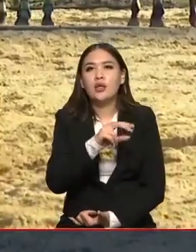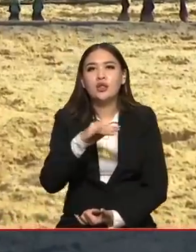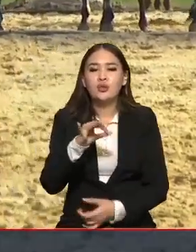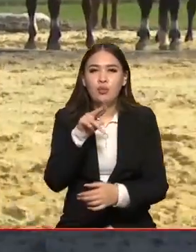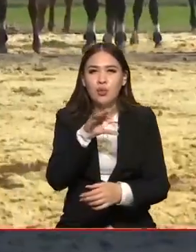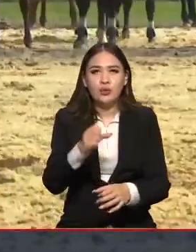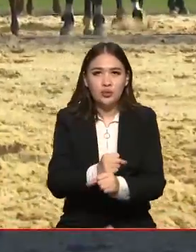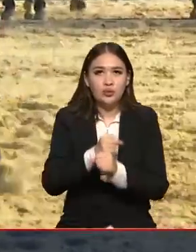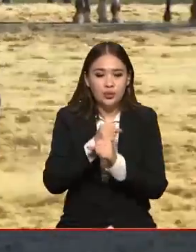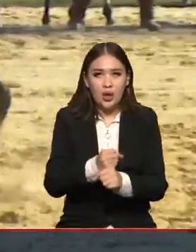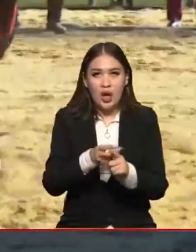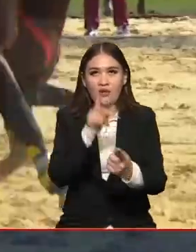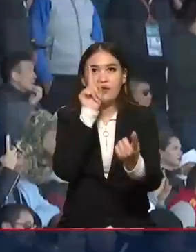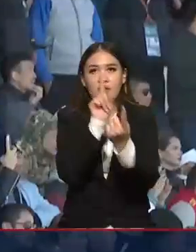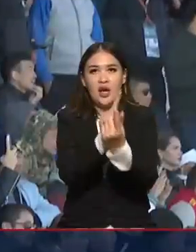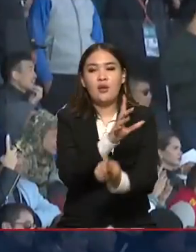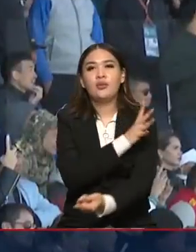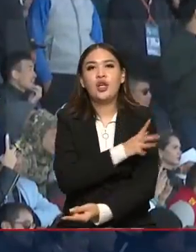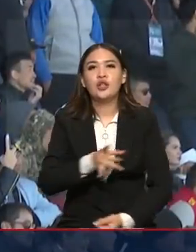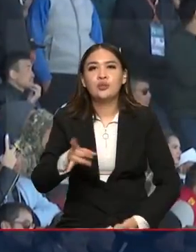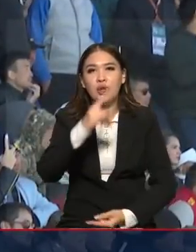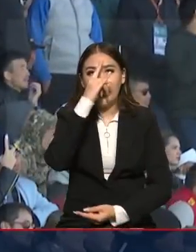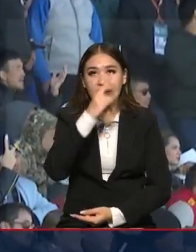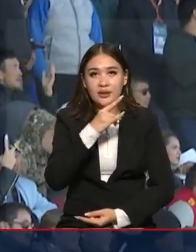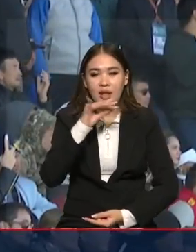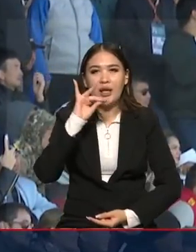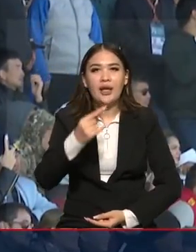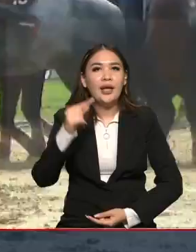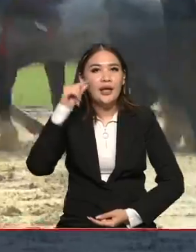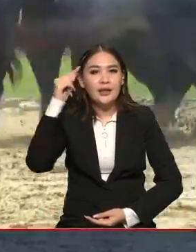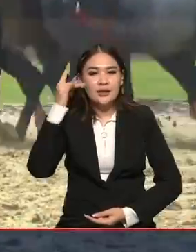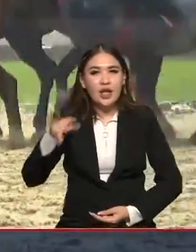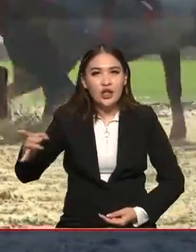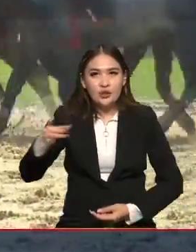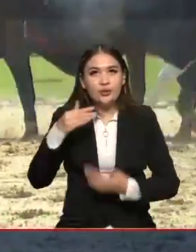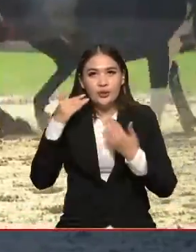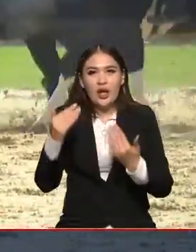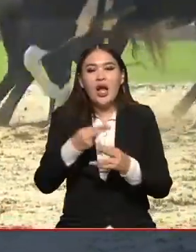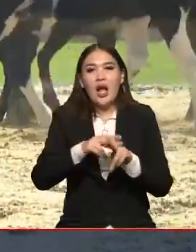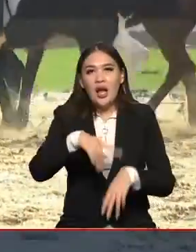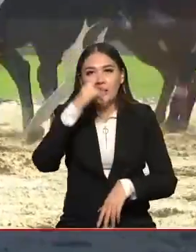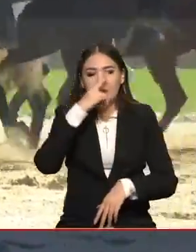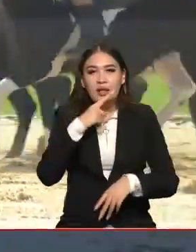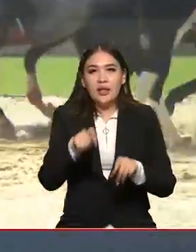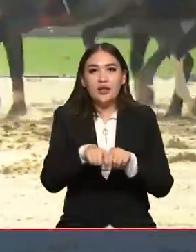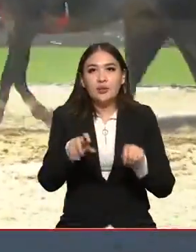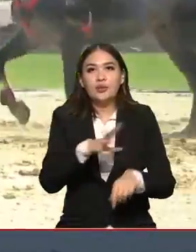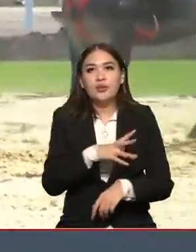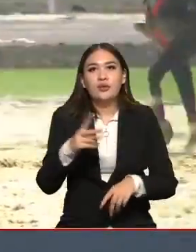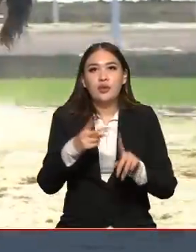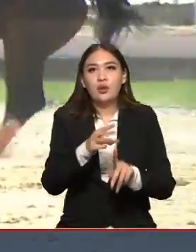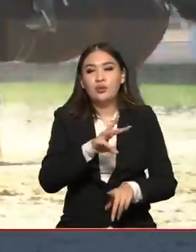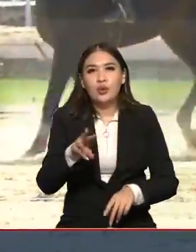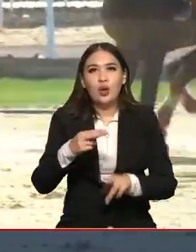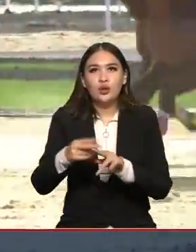В финальном поединке встретились сборные Республики Казахстан и Кыргызской Республики. Казахстанцы открыли счет уже на второй минуте, но гости